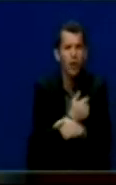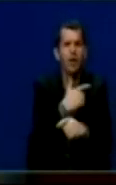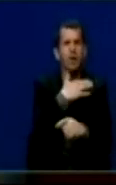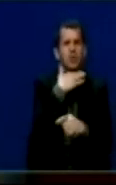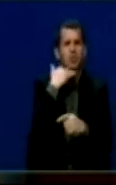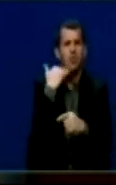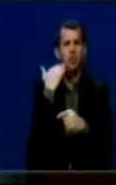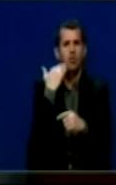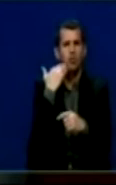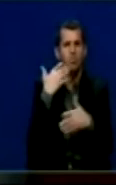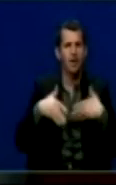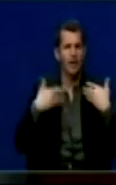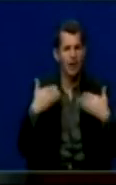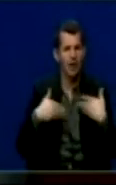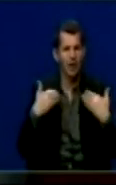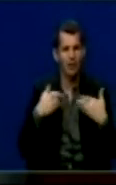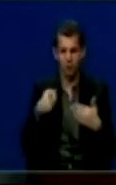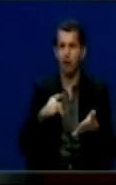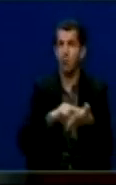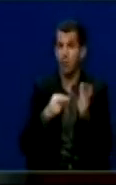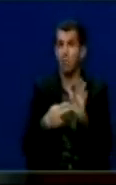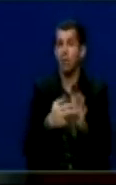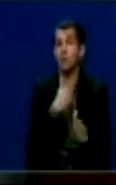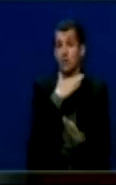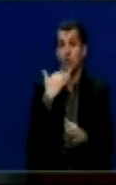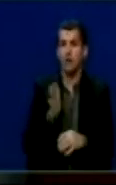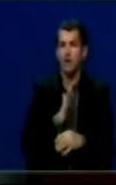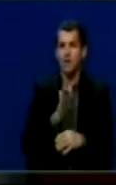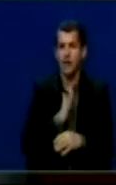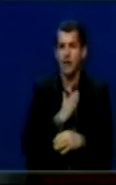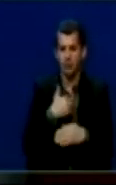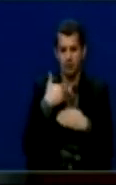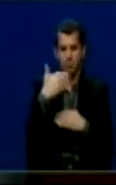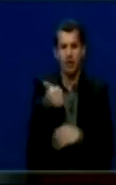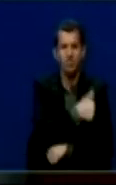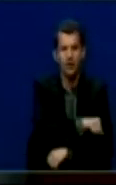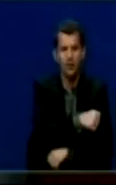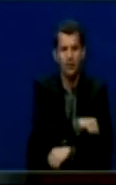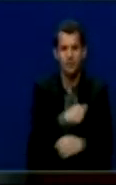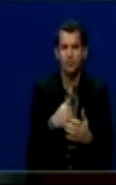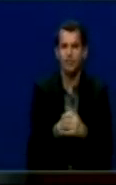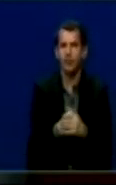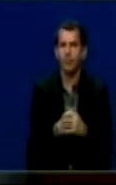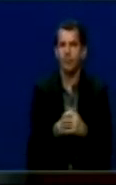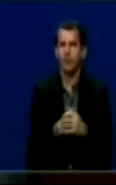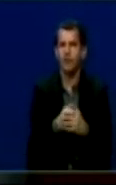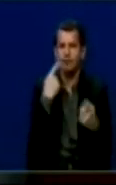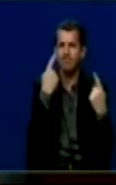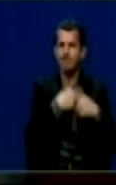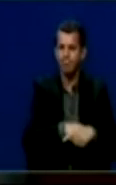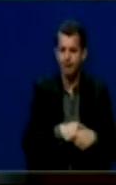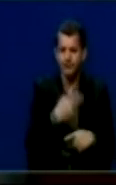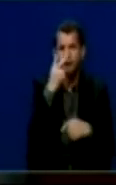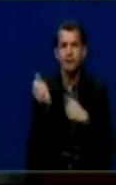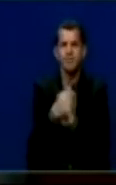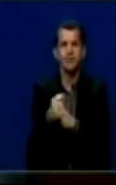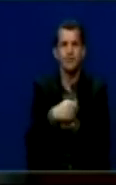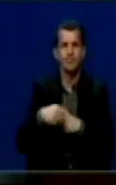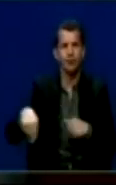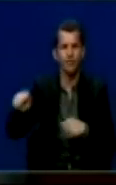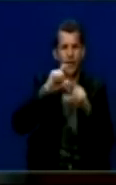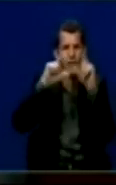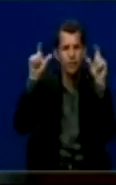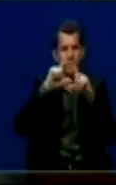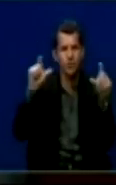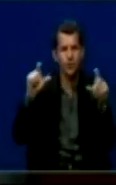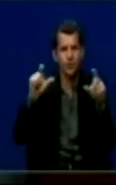miturit përbën një kërcënim serioz për shoqërinë tonë gjatë viteve në vijim. E fatkeqësisht, ajo që tregon neglizhencën e institucioneve tona përballë